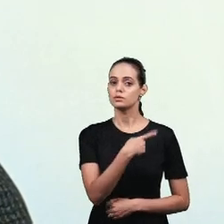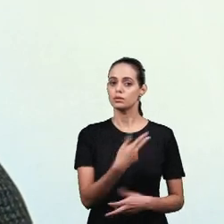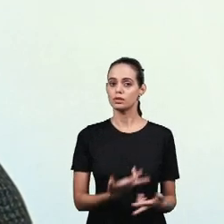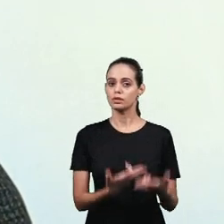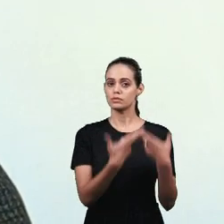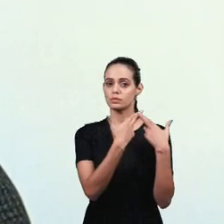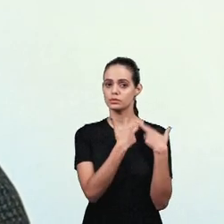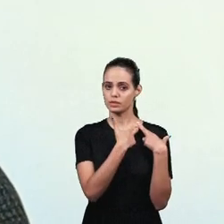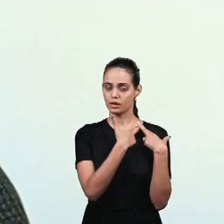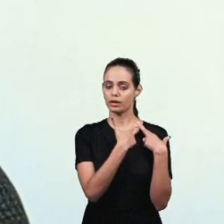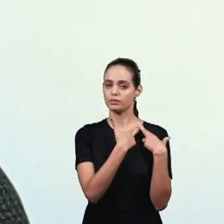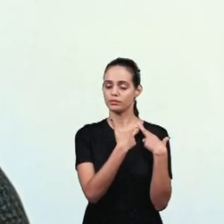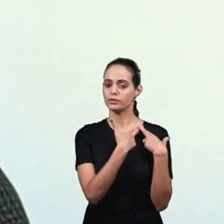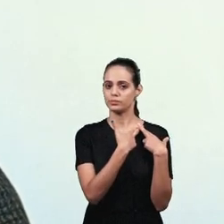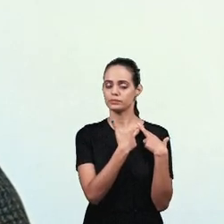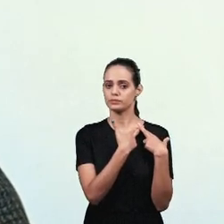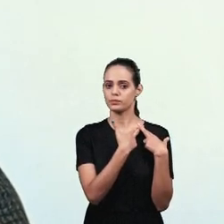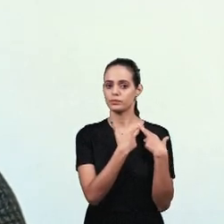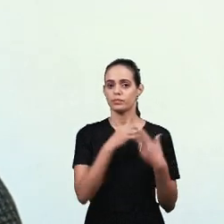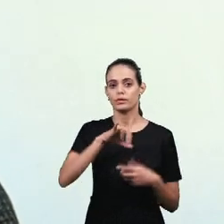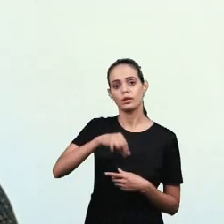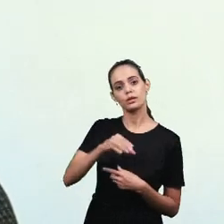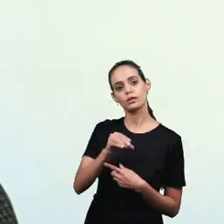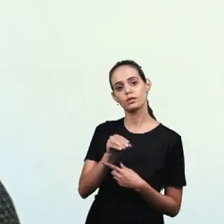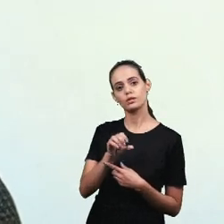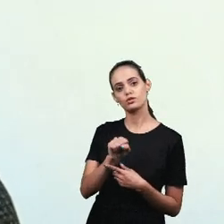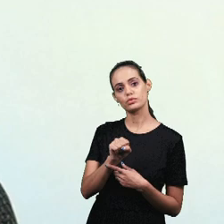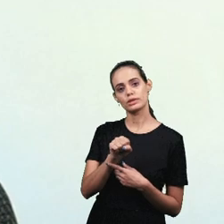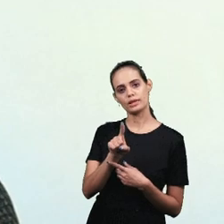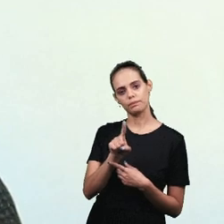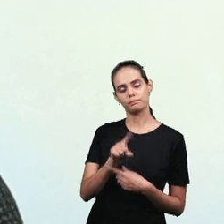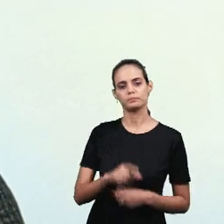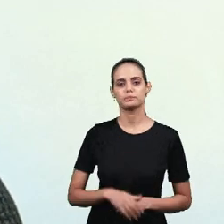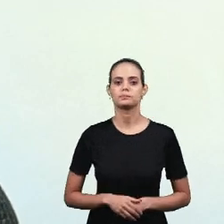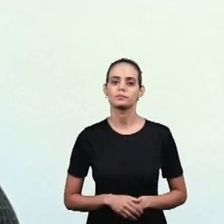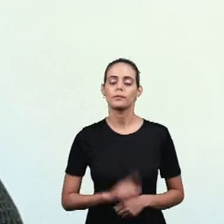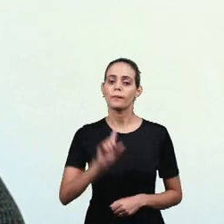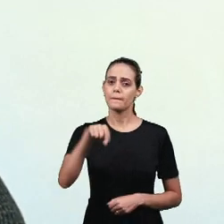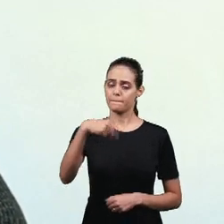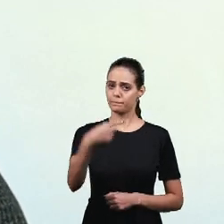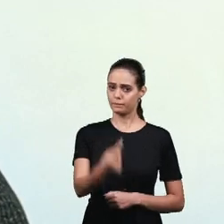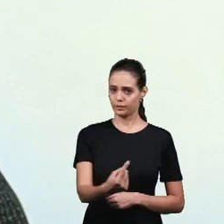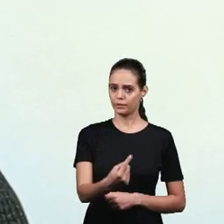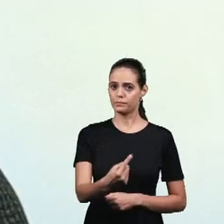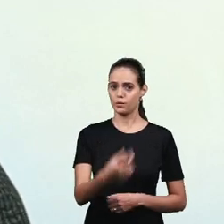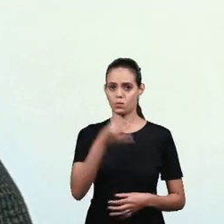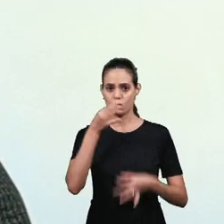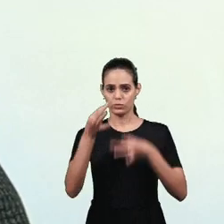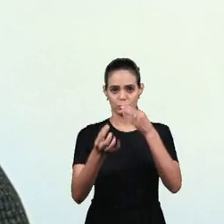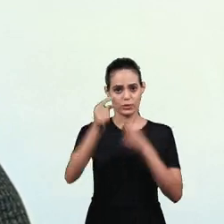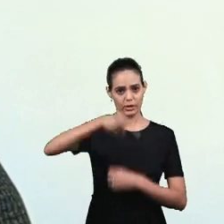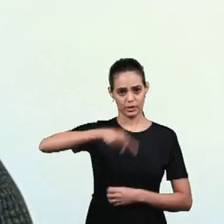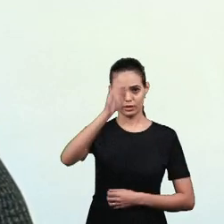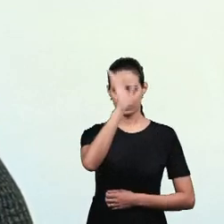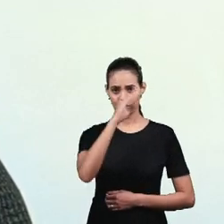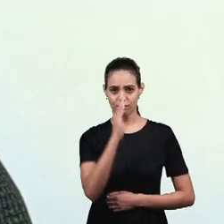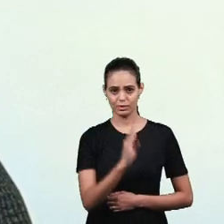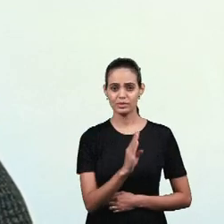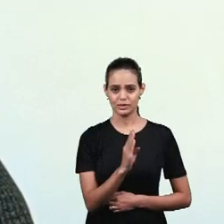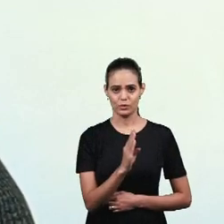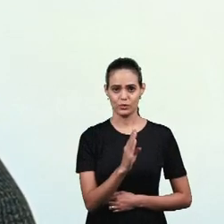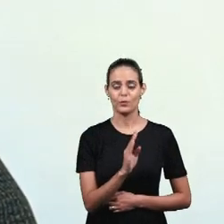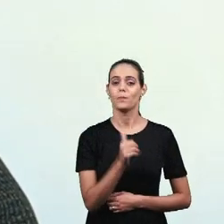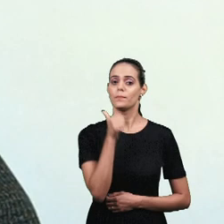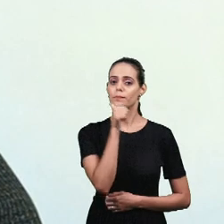Eduardo Fonseca. Ensuite, nous allons voir la contribution du Brésil. Une jeune fille, Ana Lara de